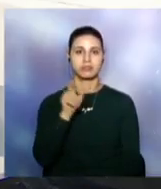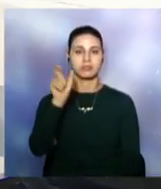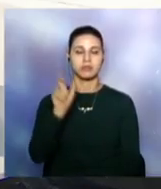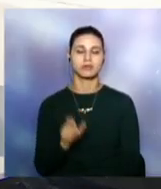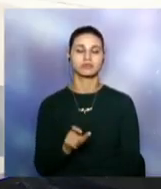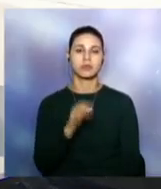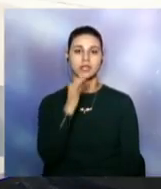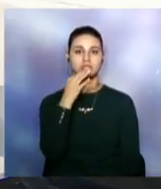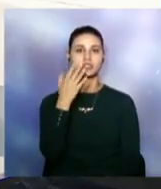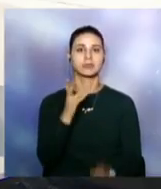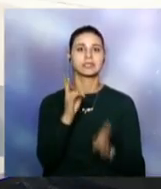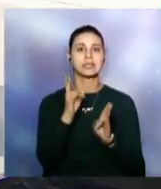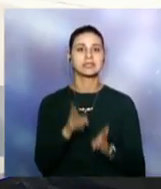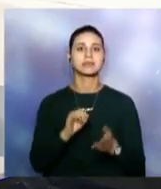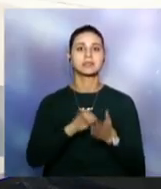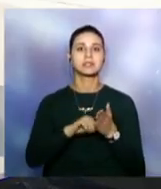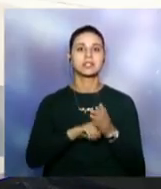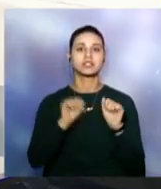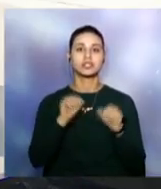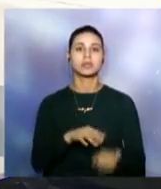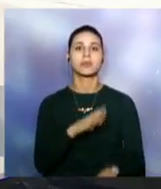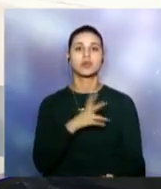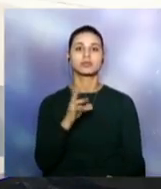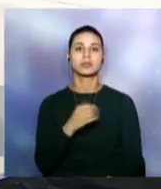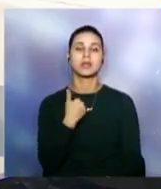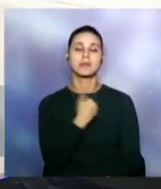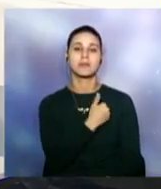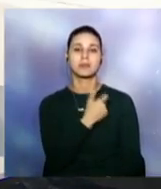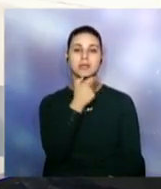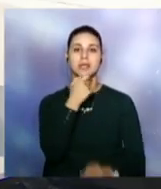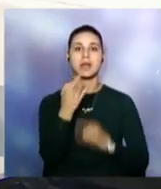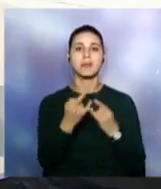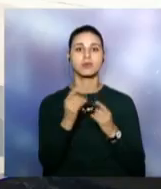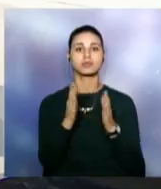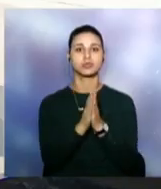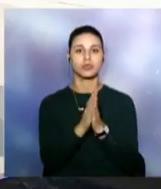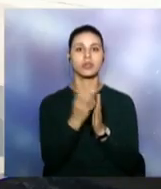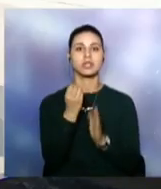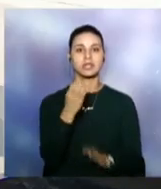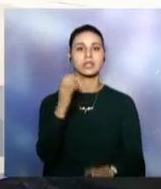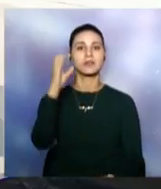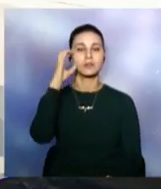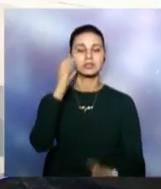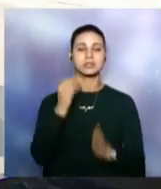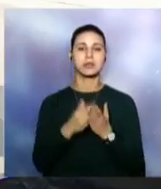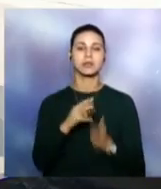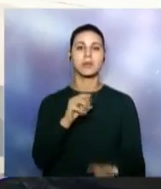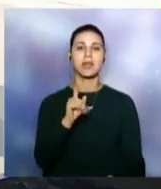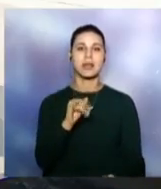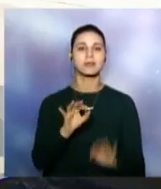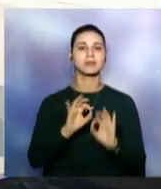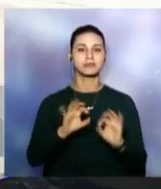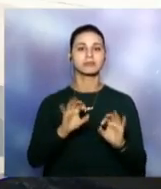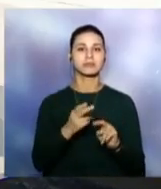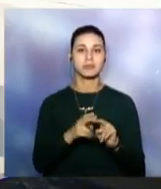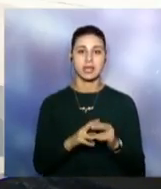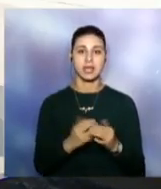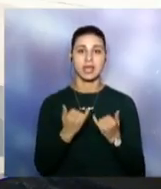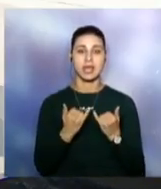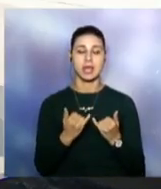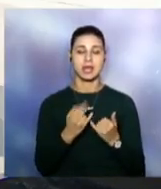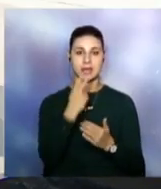რომელიც მერე დაზიანების მიზეზი შეიძლება გახდეს, მაგრამ მე მინდა მაყურებელს თხოვო, კიდევ ერთხელ მოისმინოს ბატონი მერაბისგან. აგვიხსენეთ ახლა